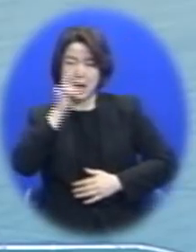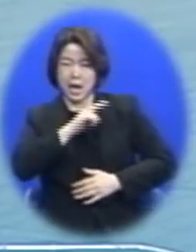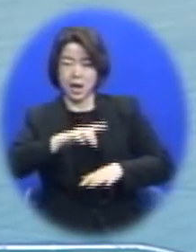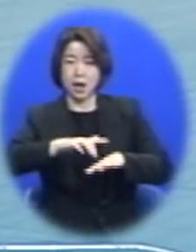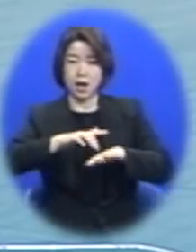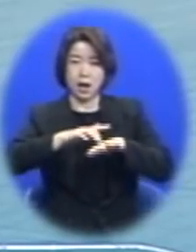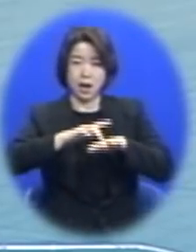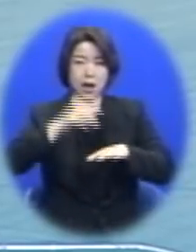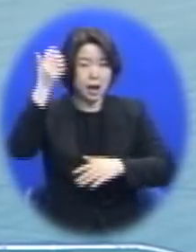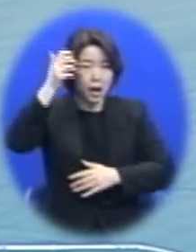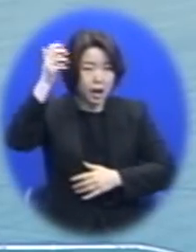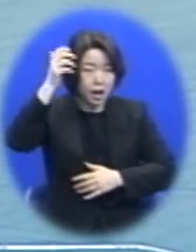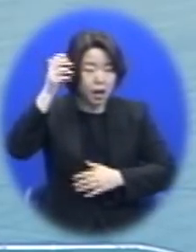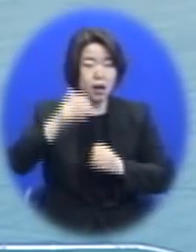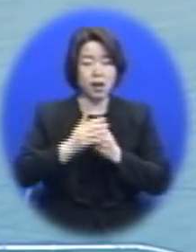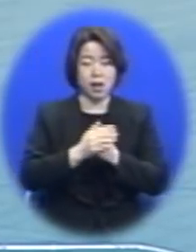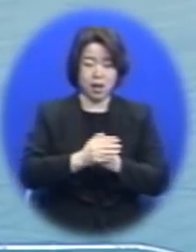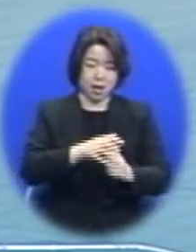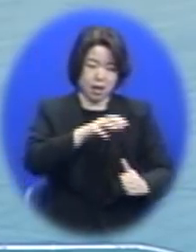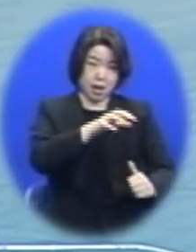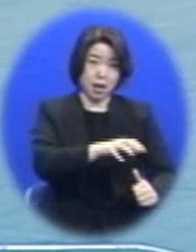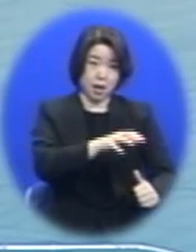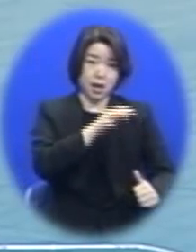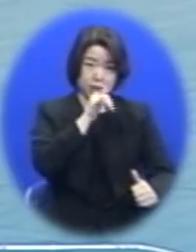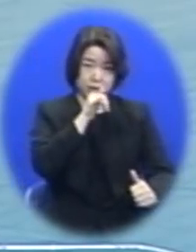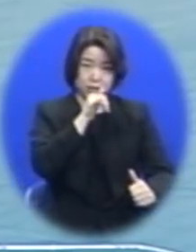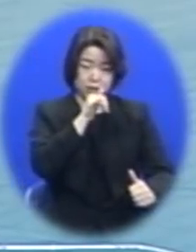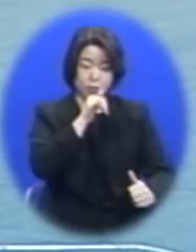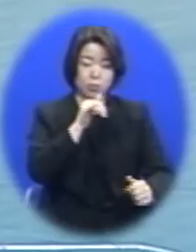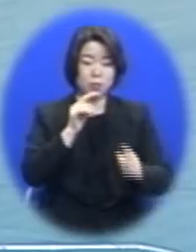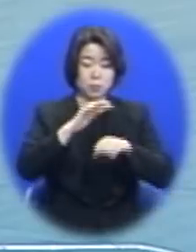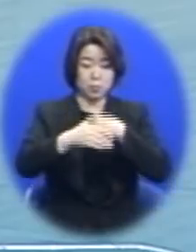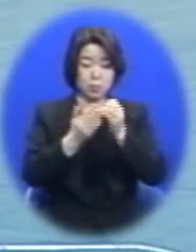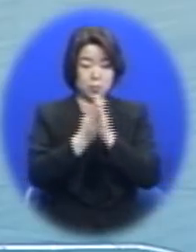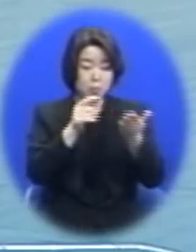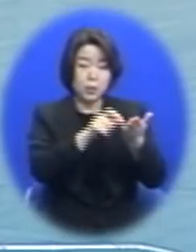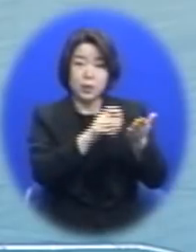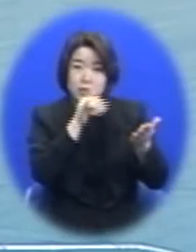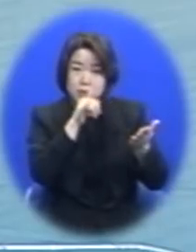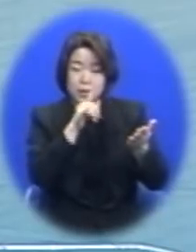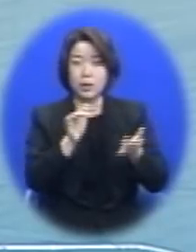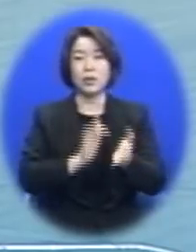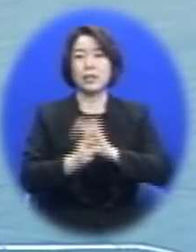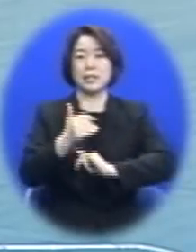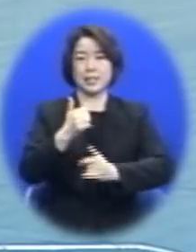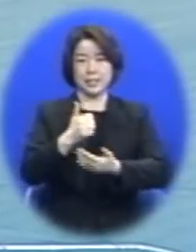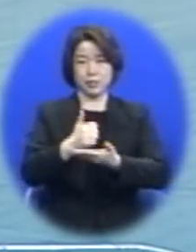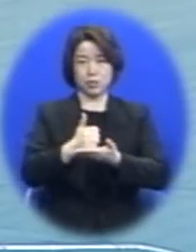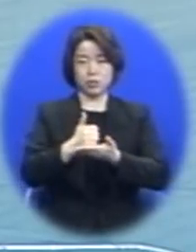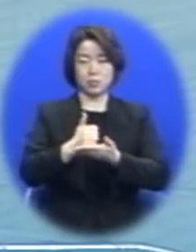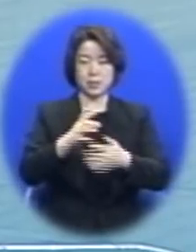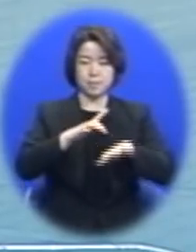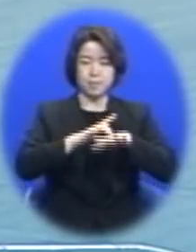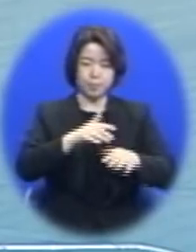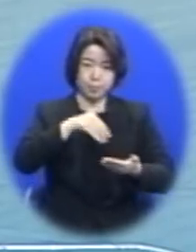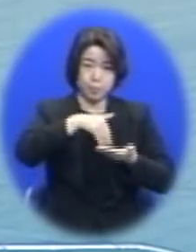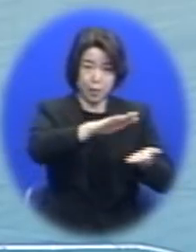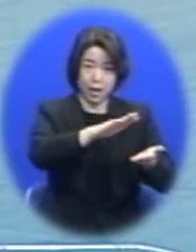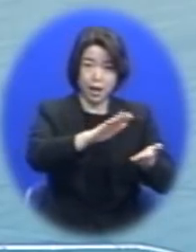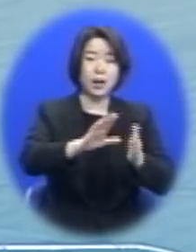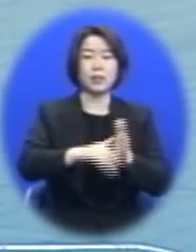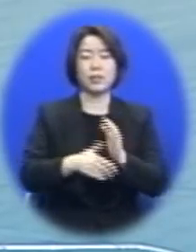갖춰져 있는 곳 이라고 성경은 그렇게 말하고 있습니다 예수님께서 귀신을 내어 쫓을 때